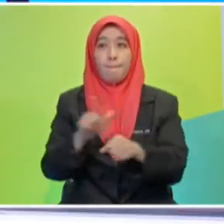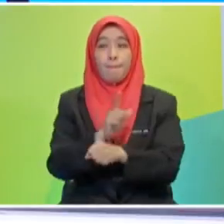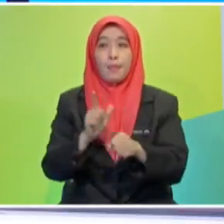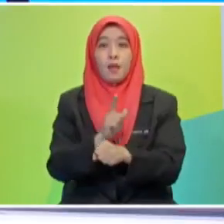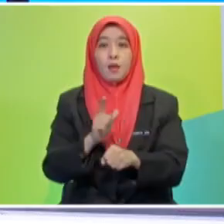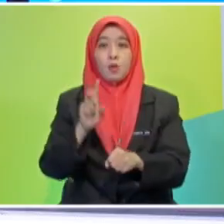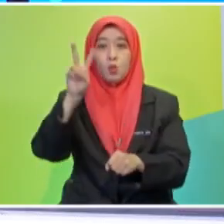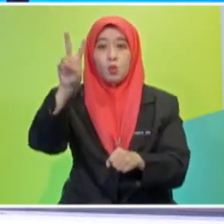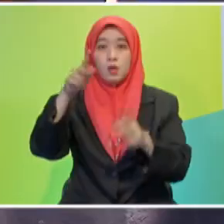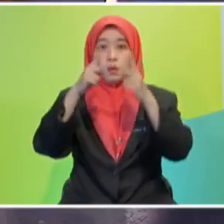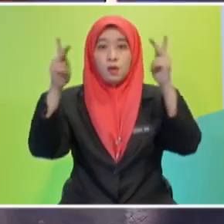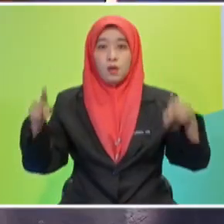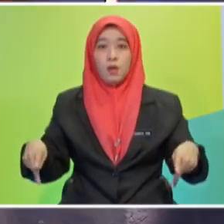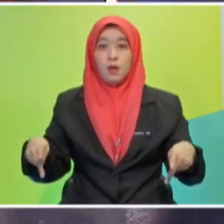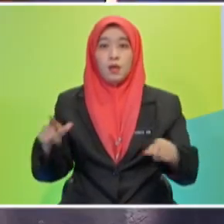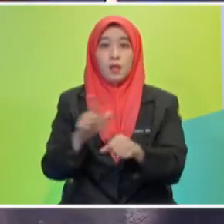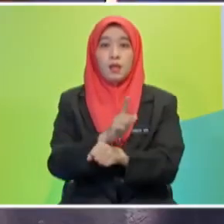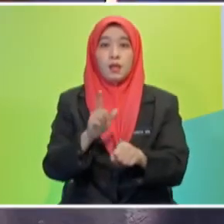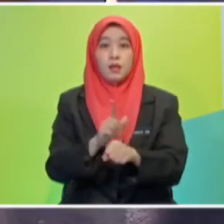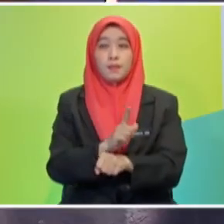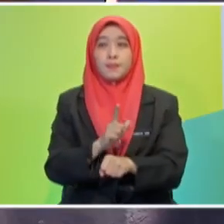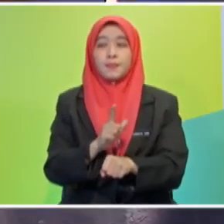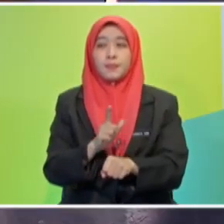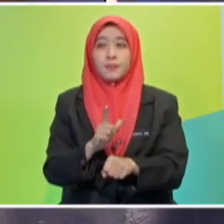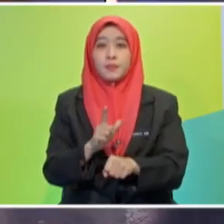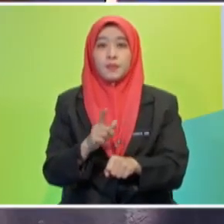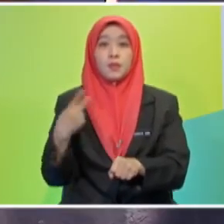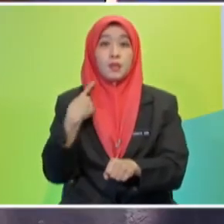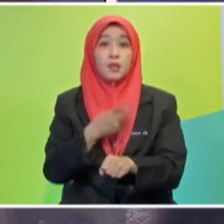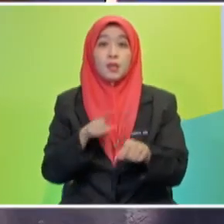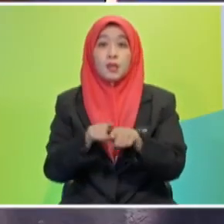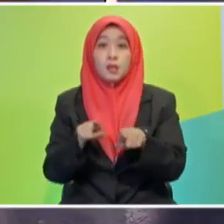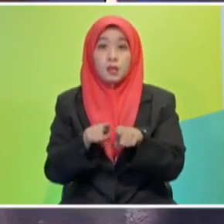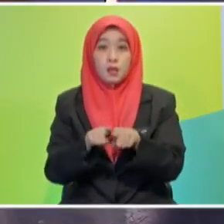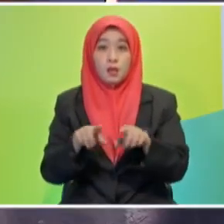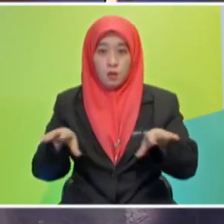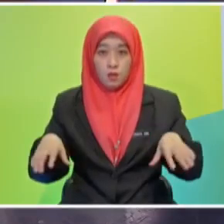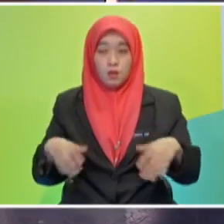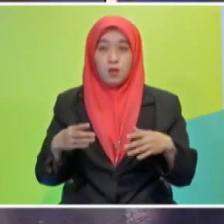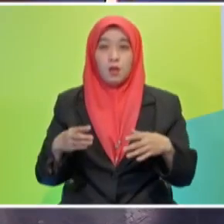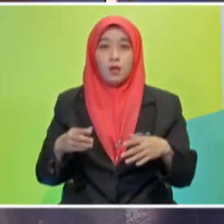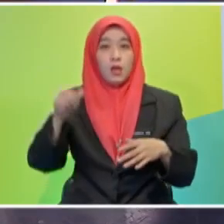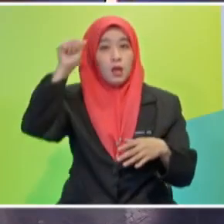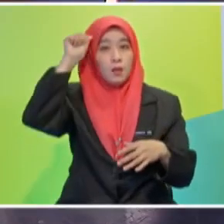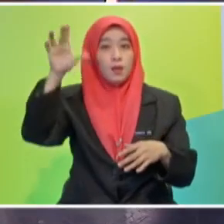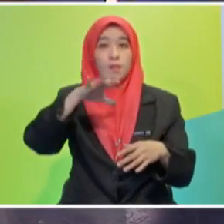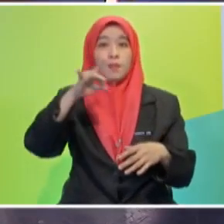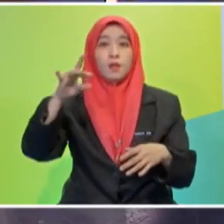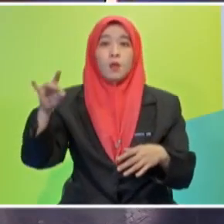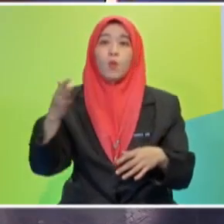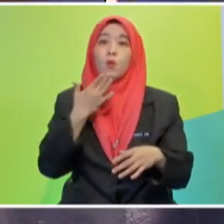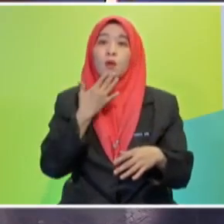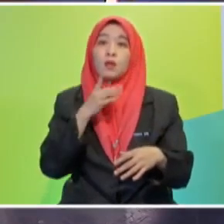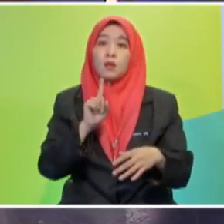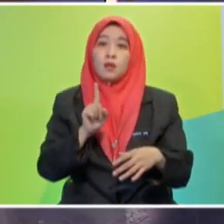murid di rumah dan di sini untuk buat. Okey. Jadi kita pilih satu dulu. Aiman nak buat yang mana satu dulu? Saya yang buat warna